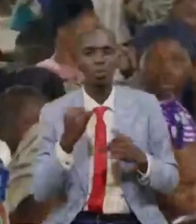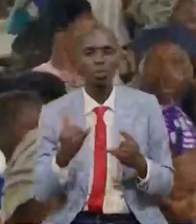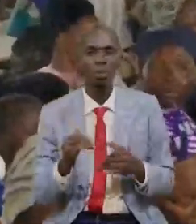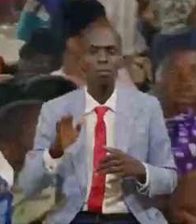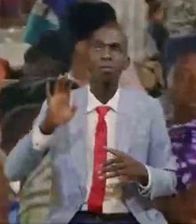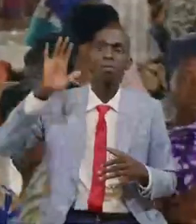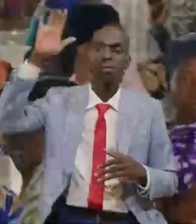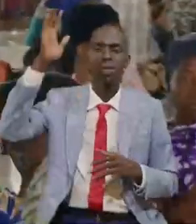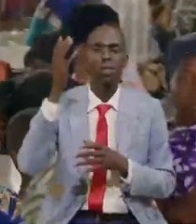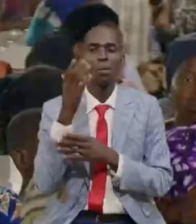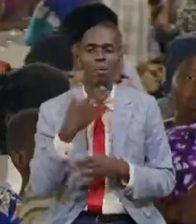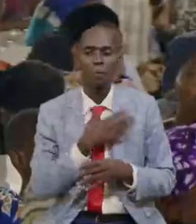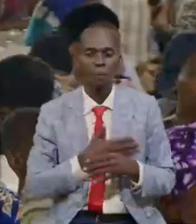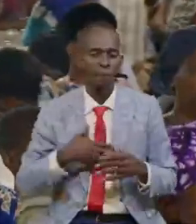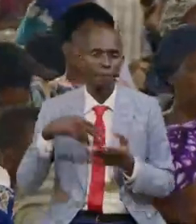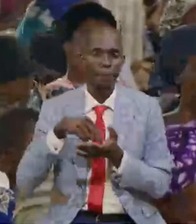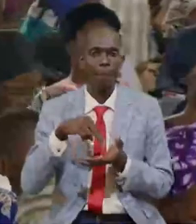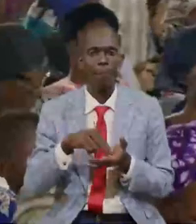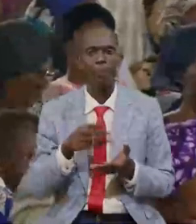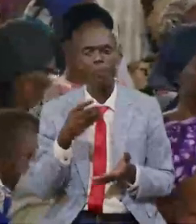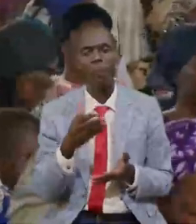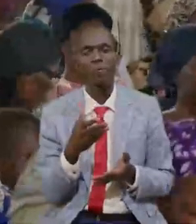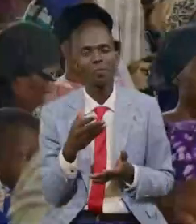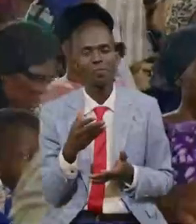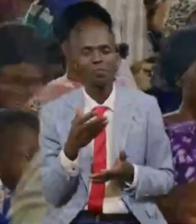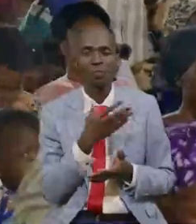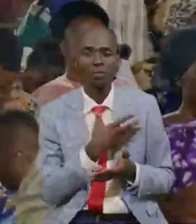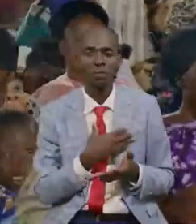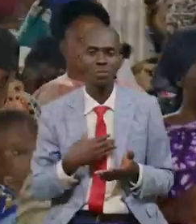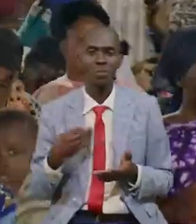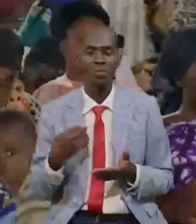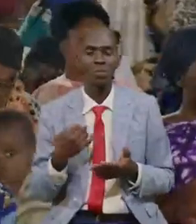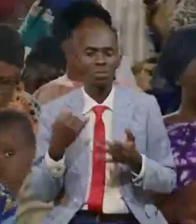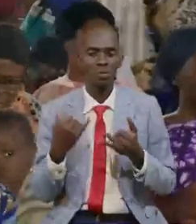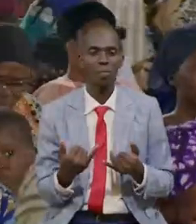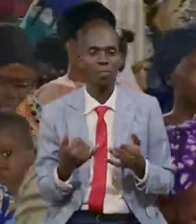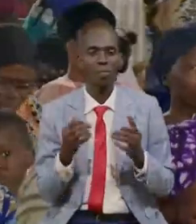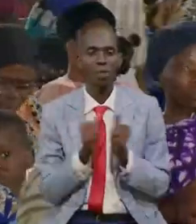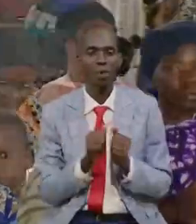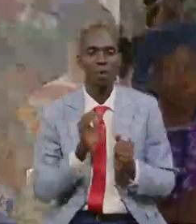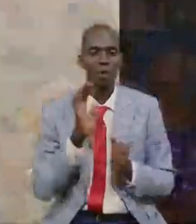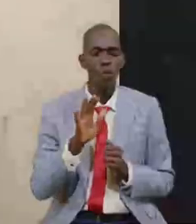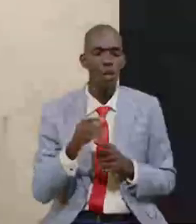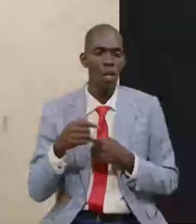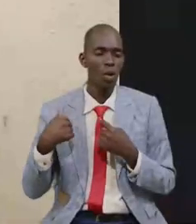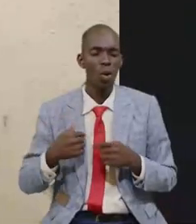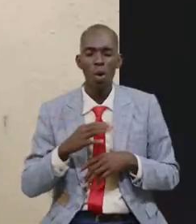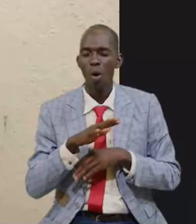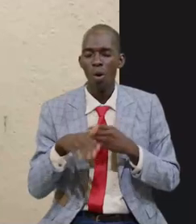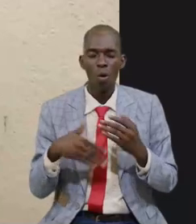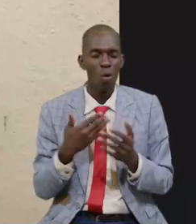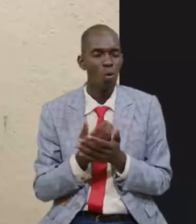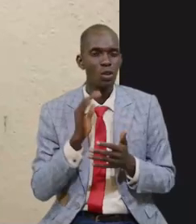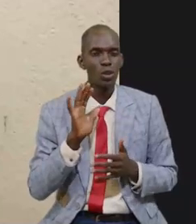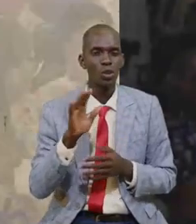Si vous levez la main, tenez-vous debout, que le Seigneur vous bénisse là-bas. Et maintenant, de tout votre cœur, vous